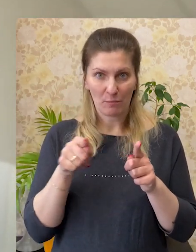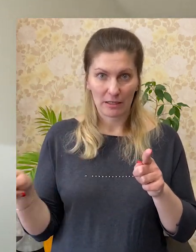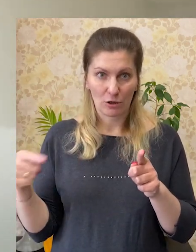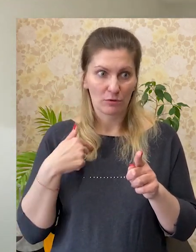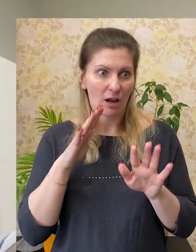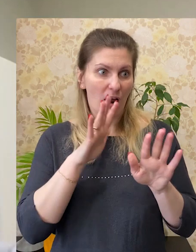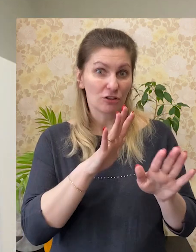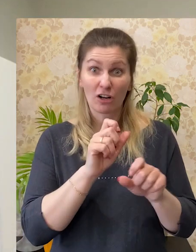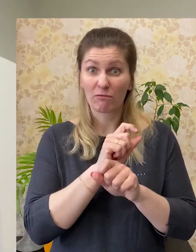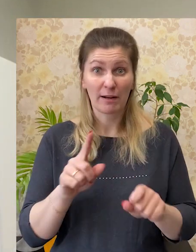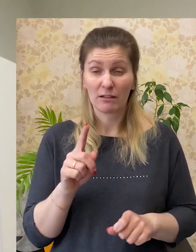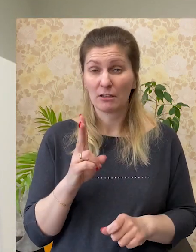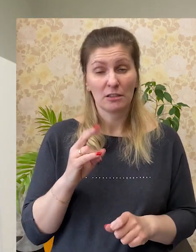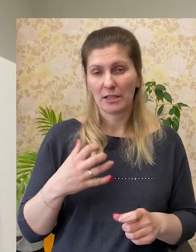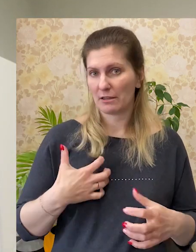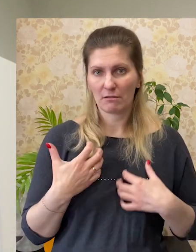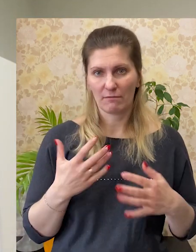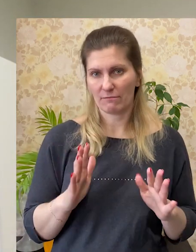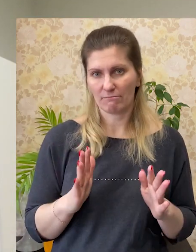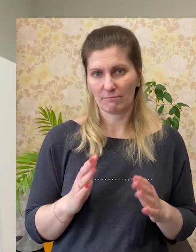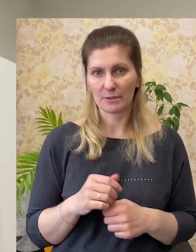считай, там, достаточно долго, да,